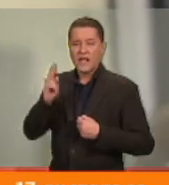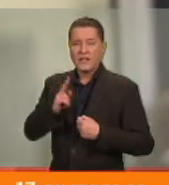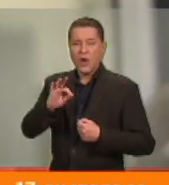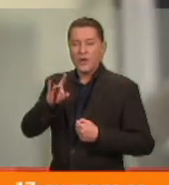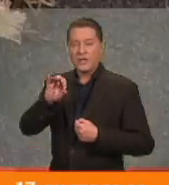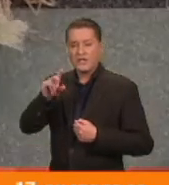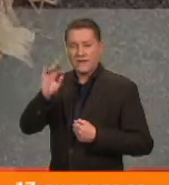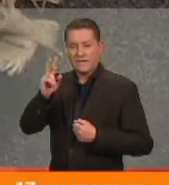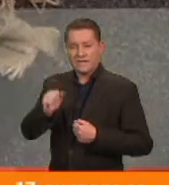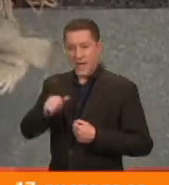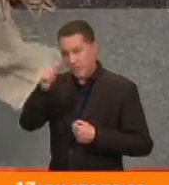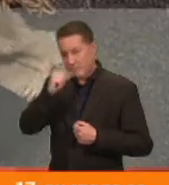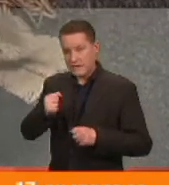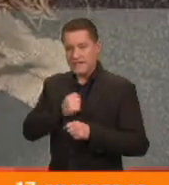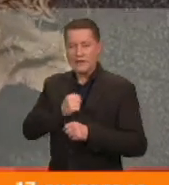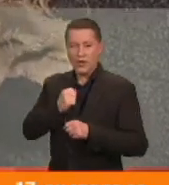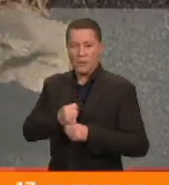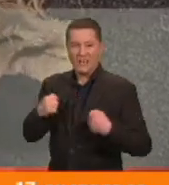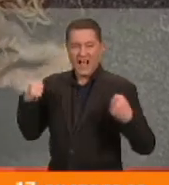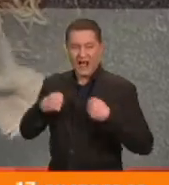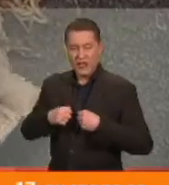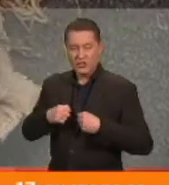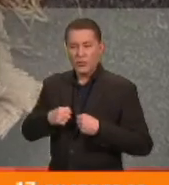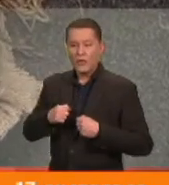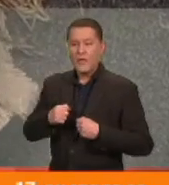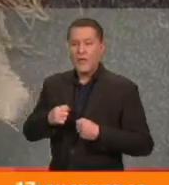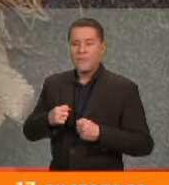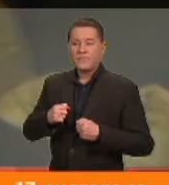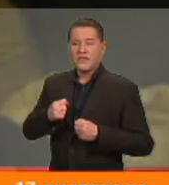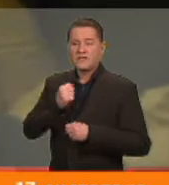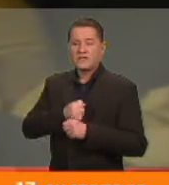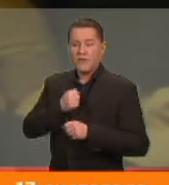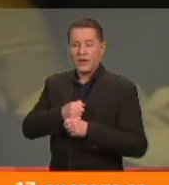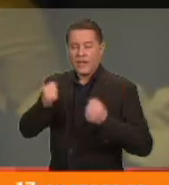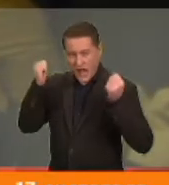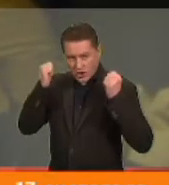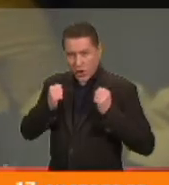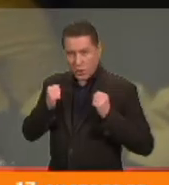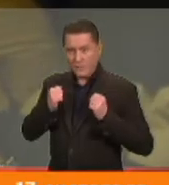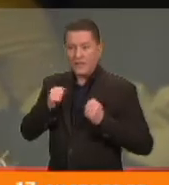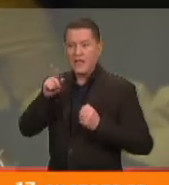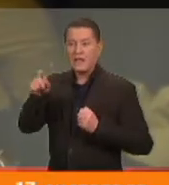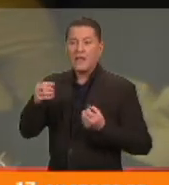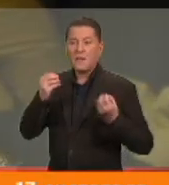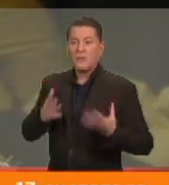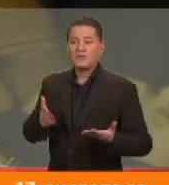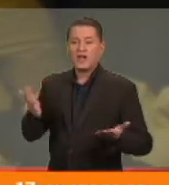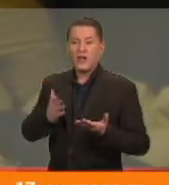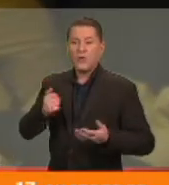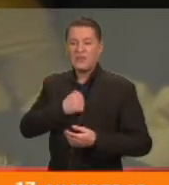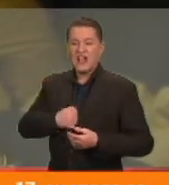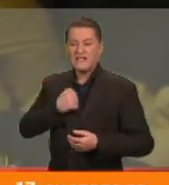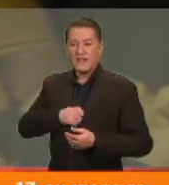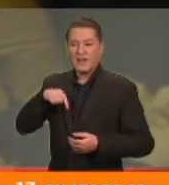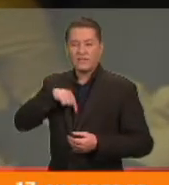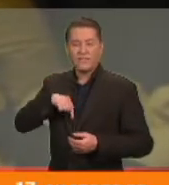Олишевська. Місяць робила убрання, ще кілька. Пішло на створення шоломів. І ти вже просто якийсь озверівший внутрі